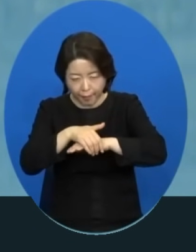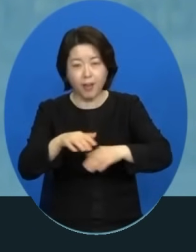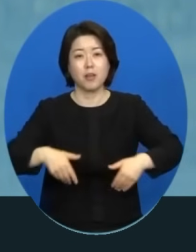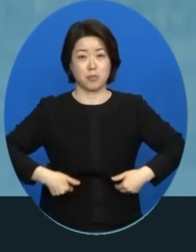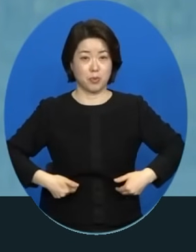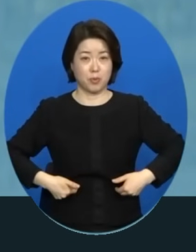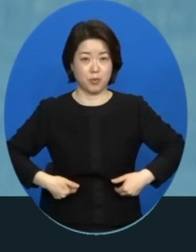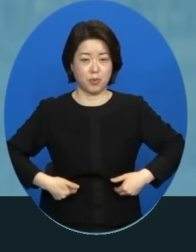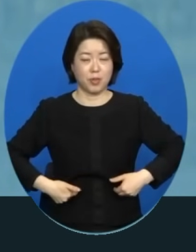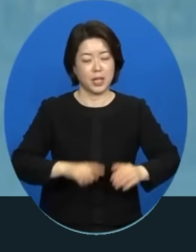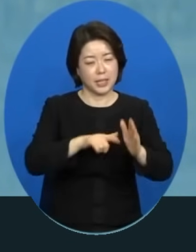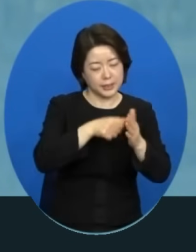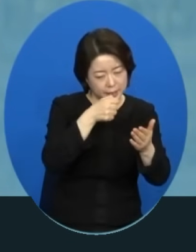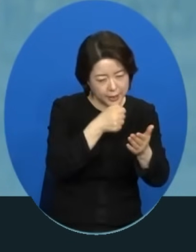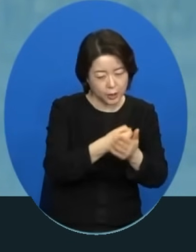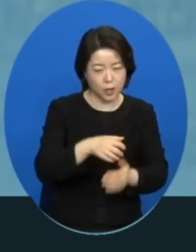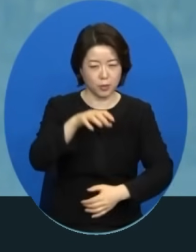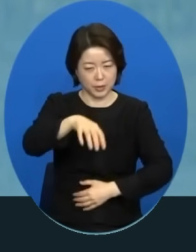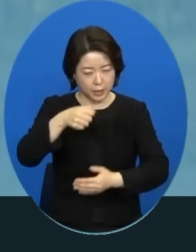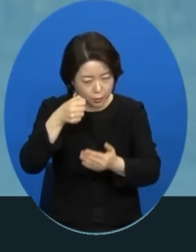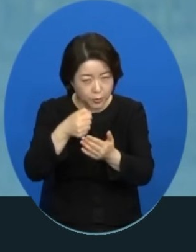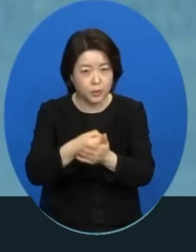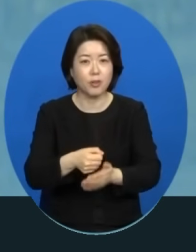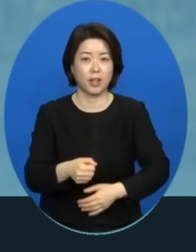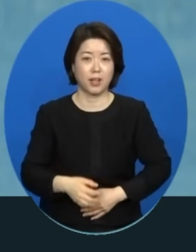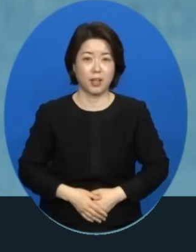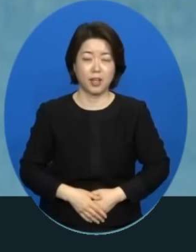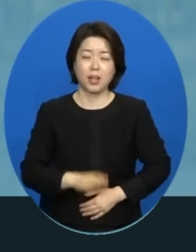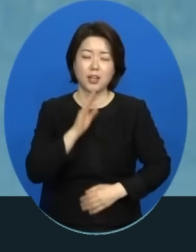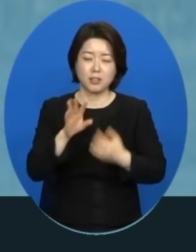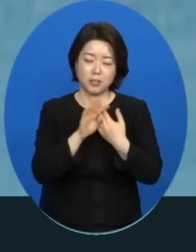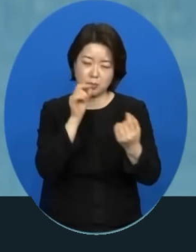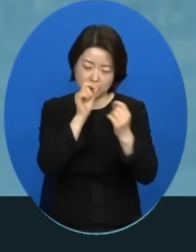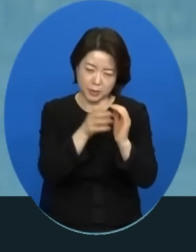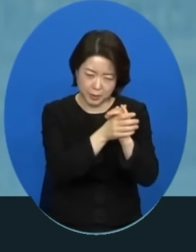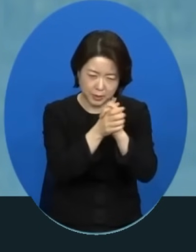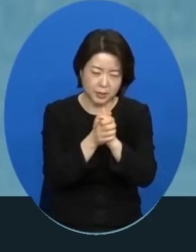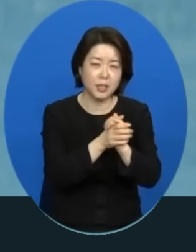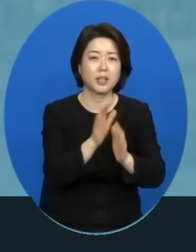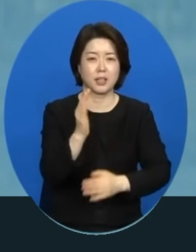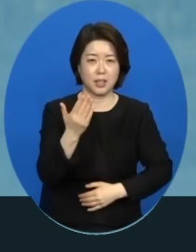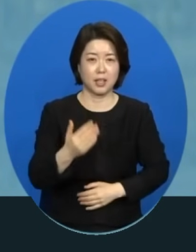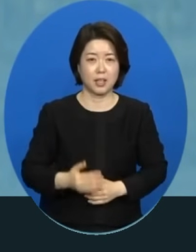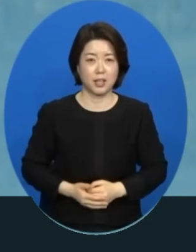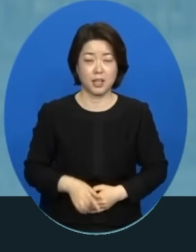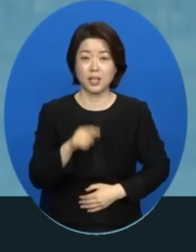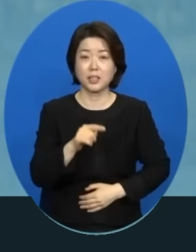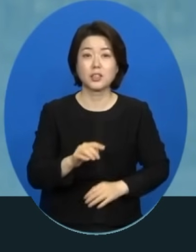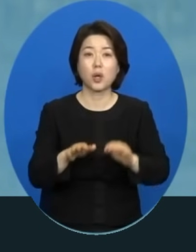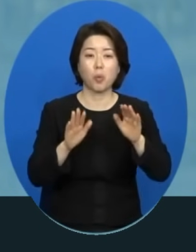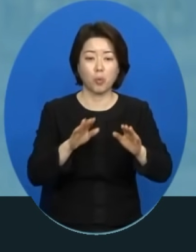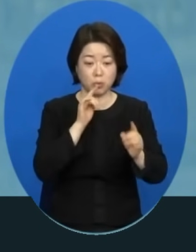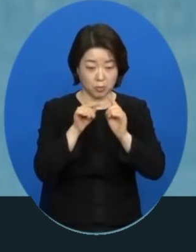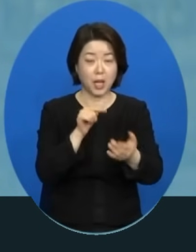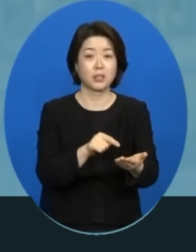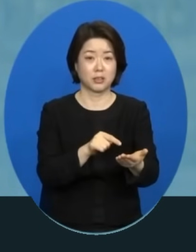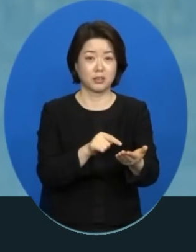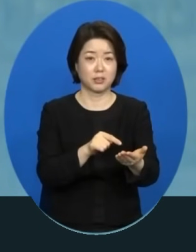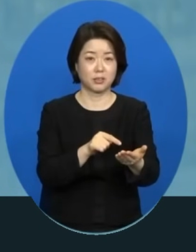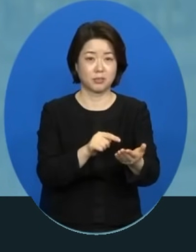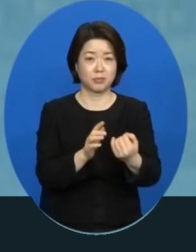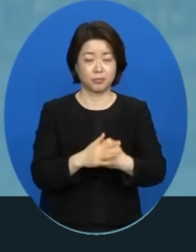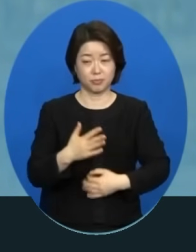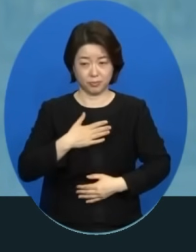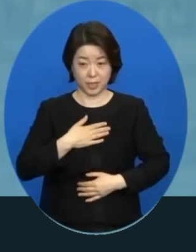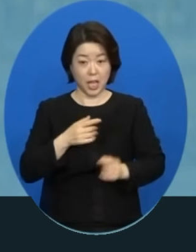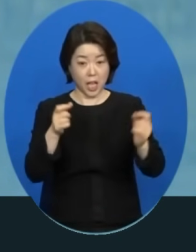정해야 되고 장소를 정해야 되고 그래야만 친밀해지는 거예요. 그것이 오늘 말씀 그거예요. 나에게